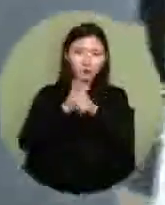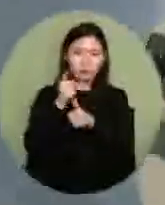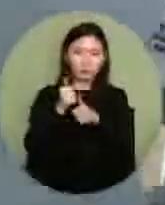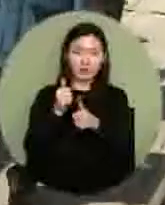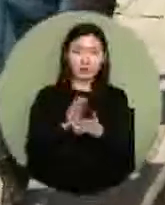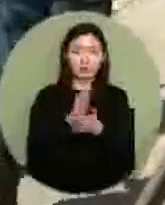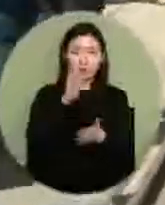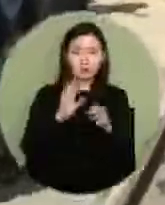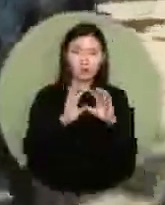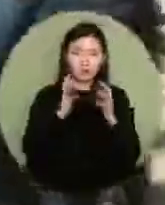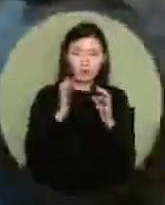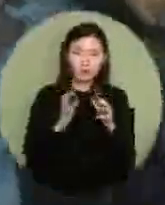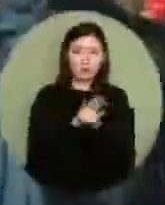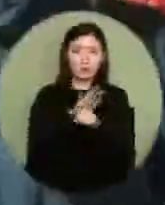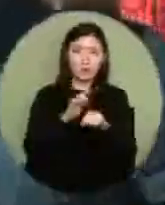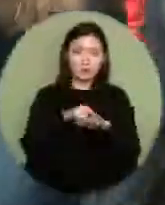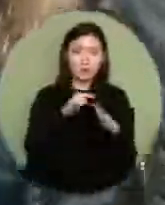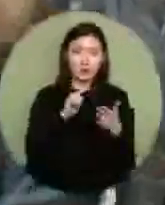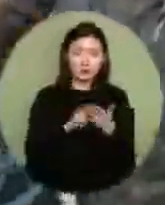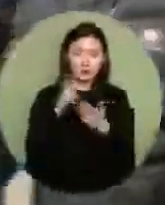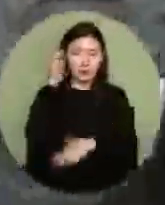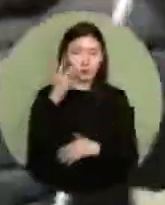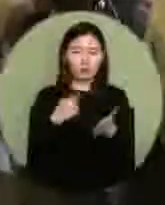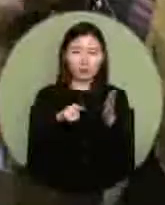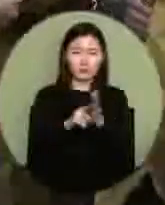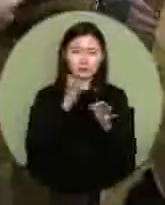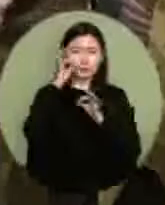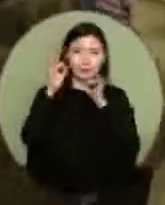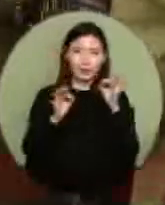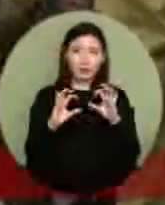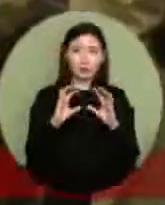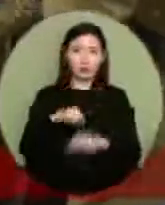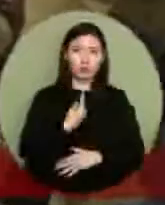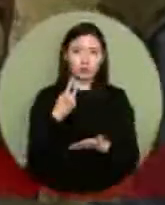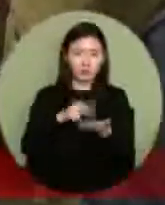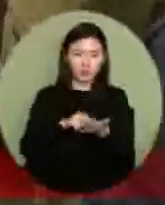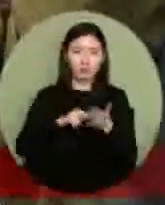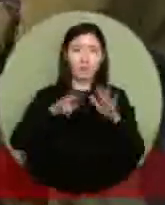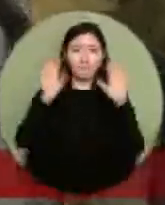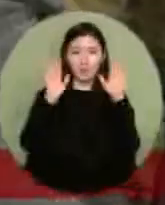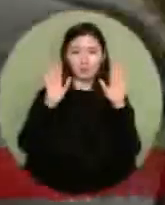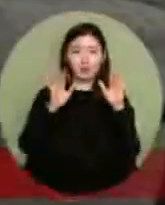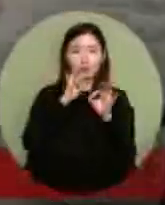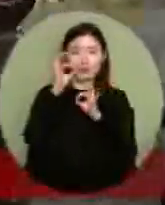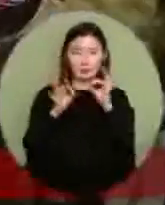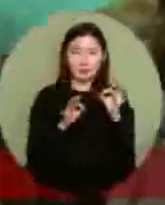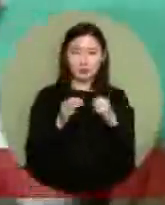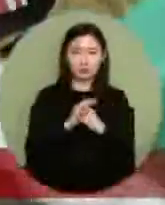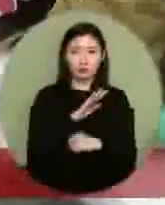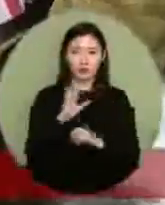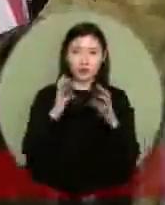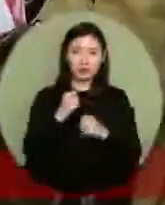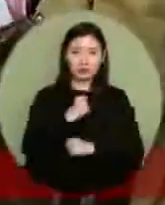애국심을 기리기 위해 목청껏 독립만세를 외쳤습니다. 정말 저희 대한민국을 지켜주신 만세